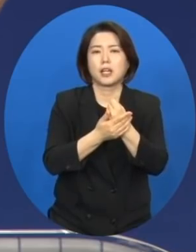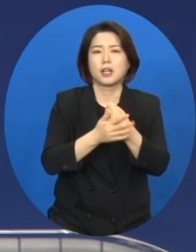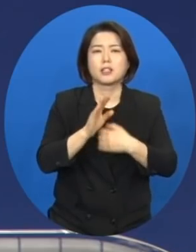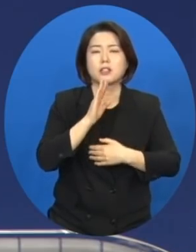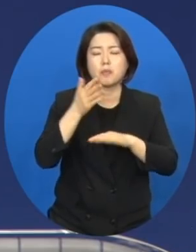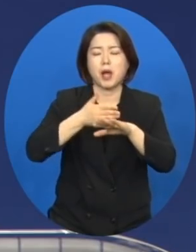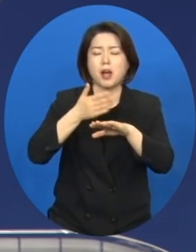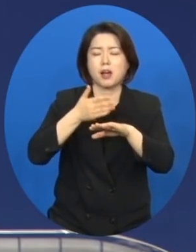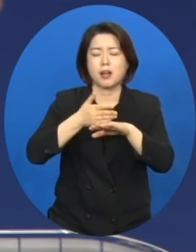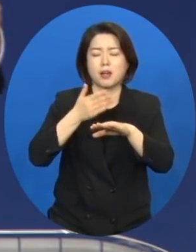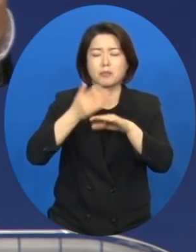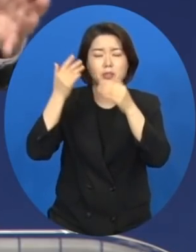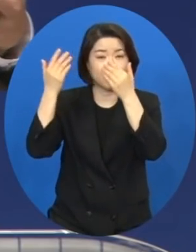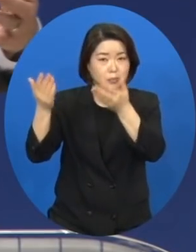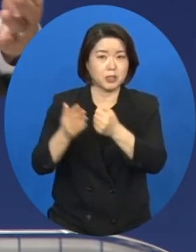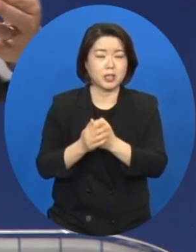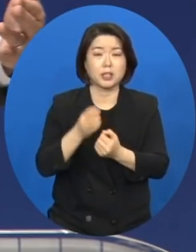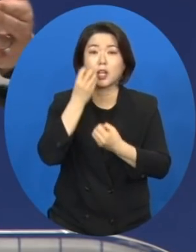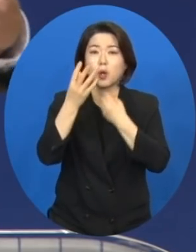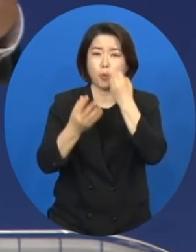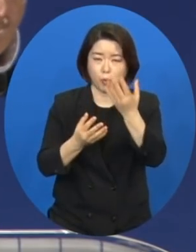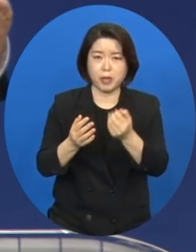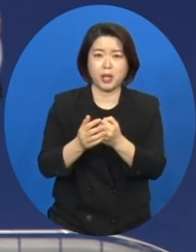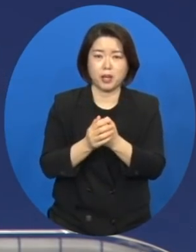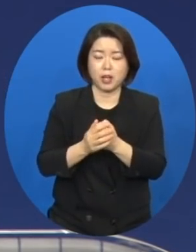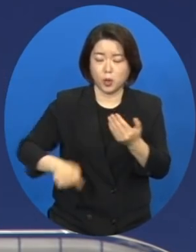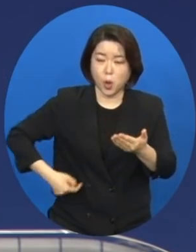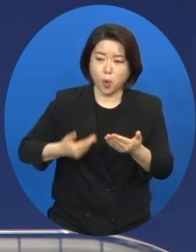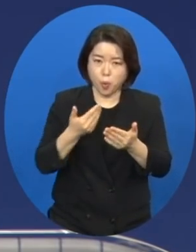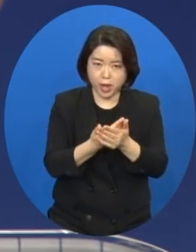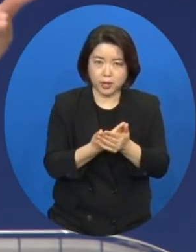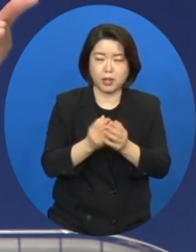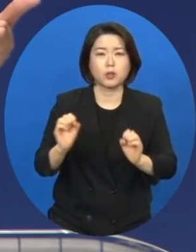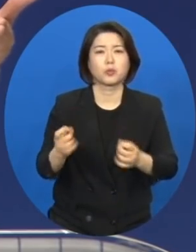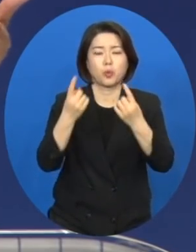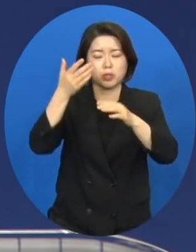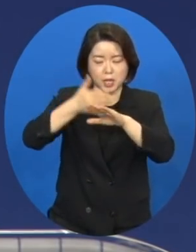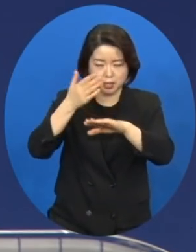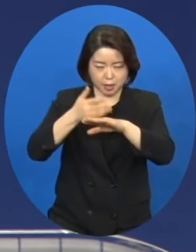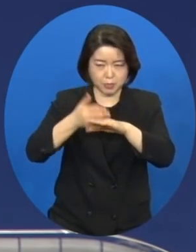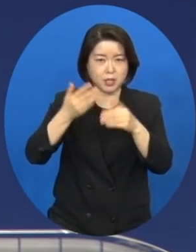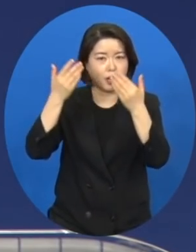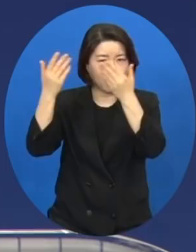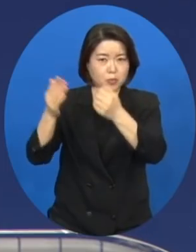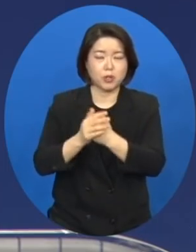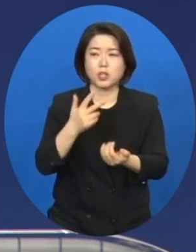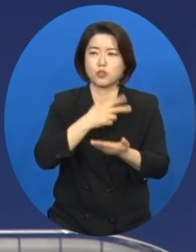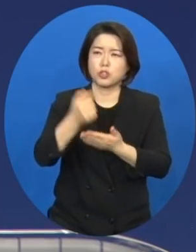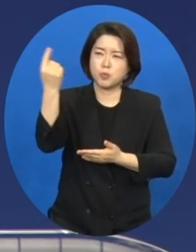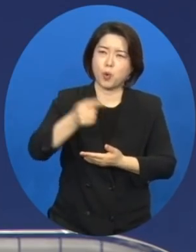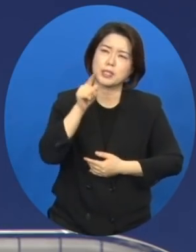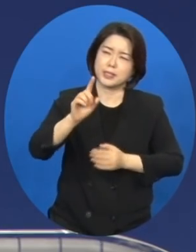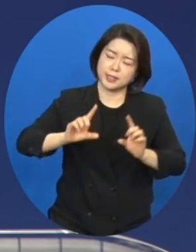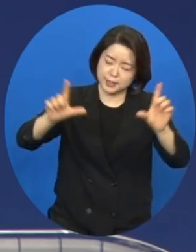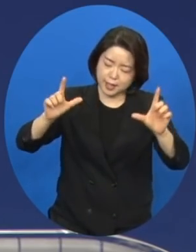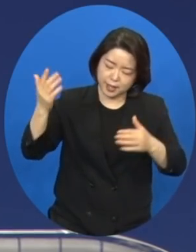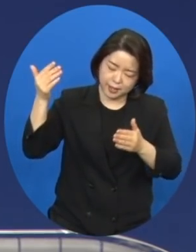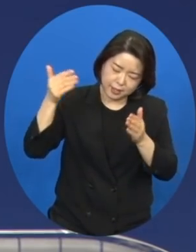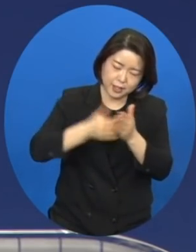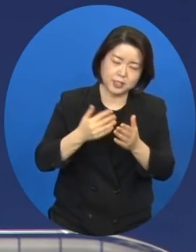너무나 감사합니다. 이렇게 고백하면서 회개함과 동시에 감사함으로 주님이 오신 그날까지 정결한